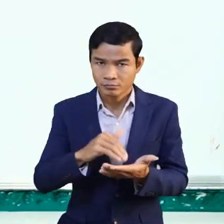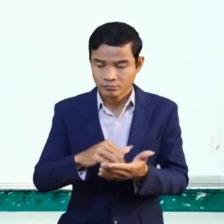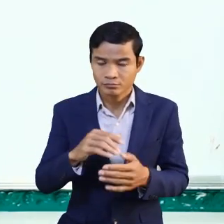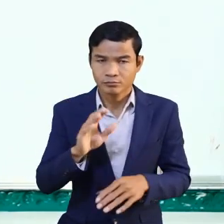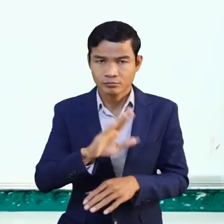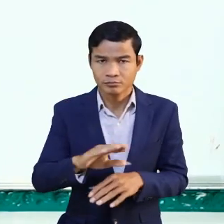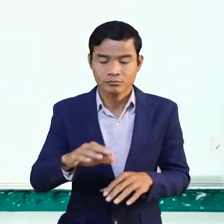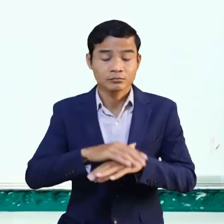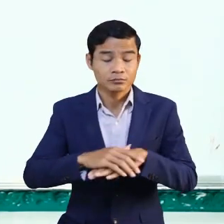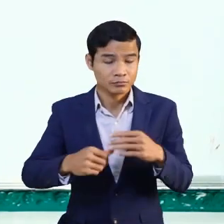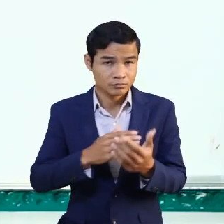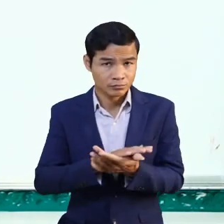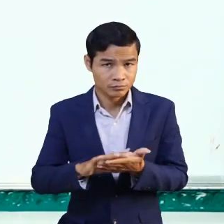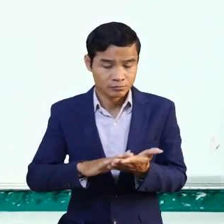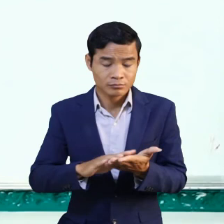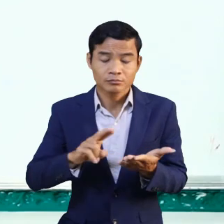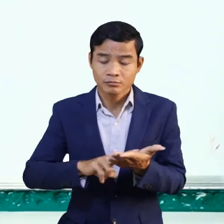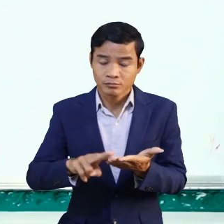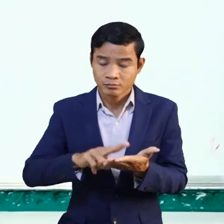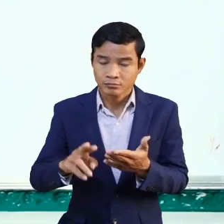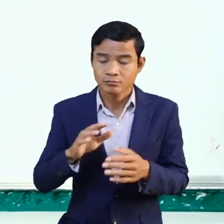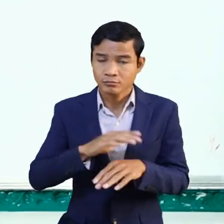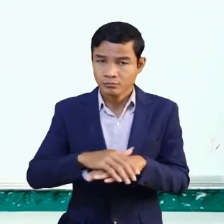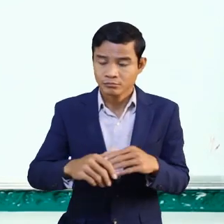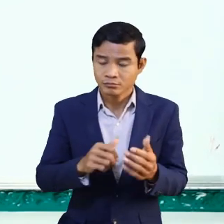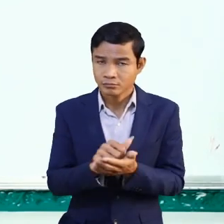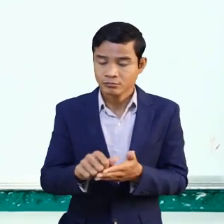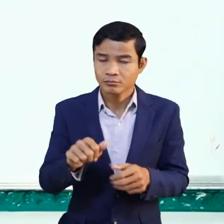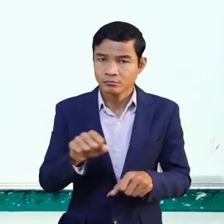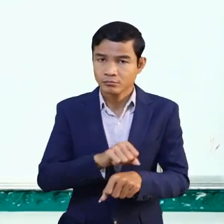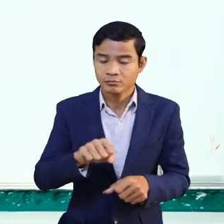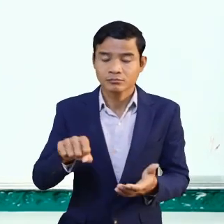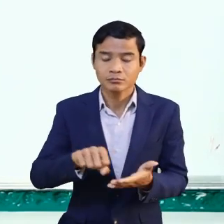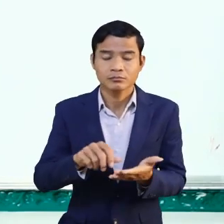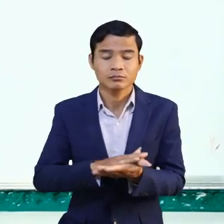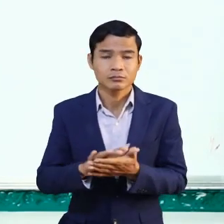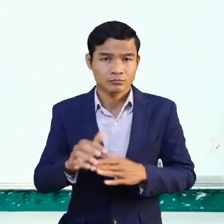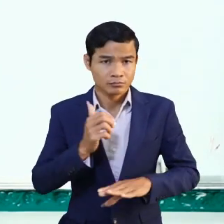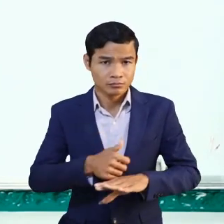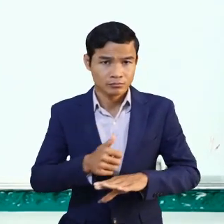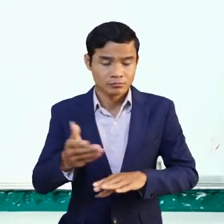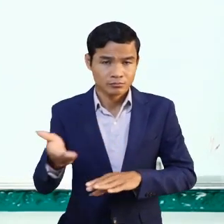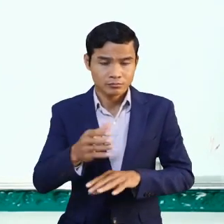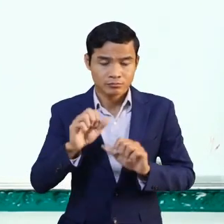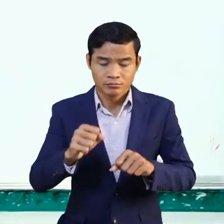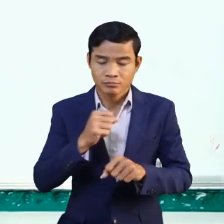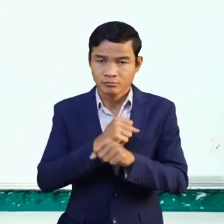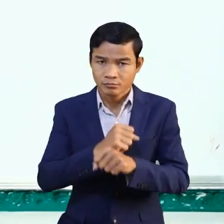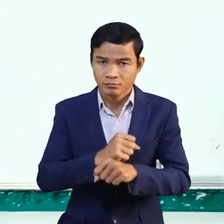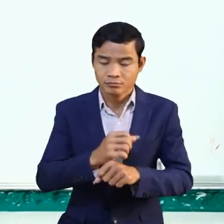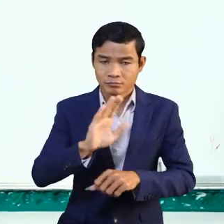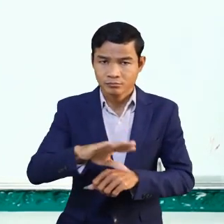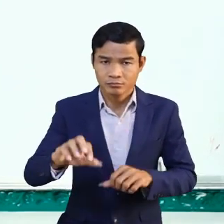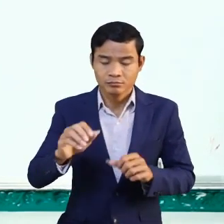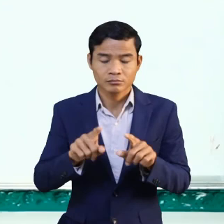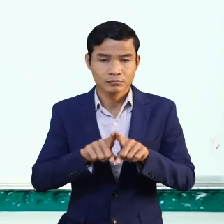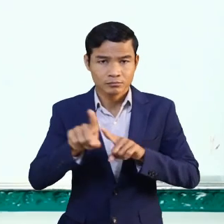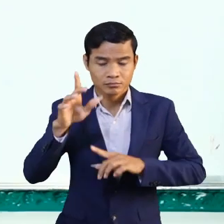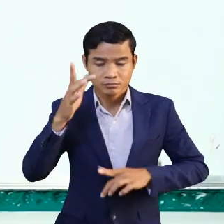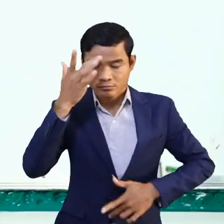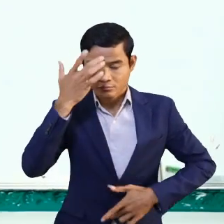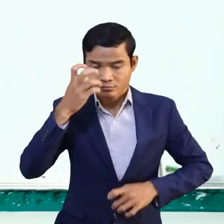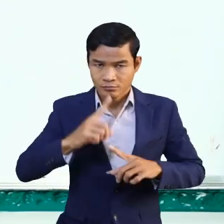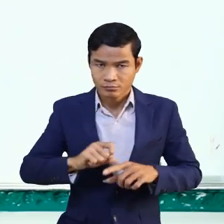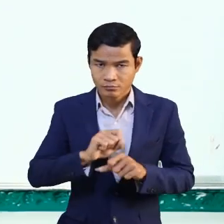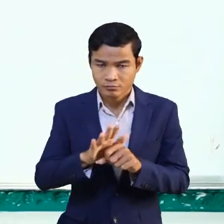ហើយម្ដងទៀតណាឧស្សាហ៍ធ្វើអនាម័យដែលលាងដៃជាមួយនឹងសាប៊ូបានញឹកញាប់ជាមួយអាកុលឬក៏ជែលដើម្បីបង្ការខ្លួនឲ្យជៀសផុត